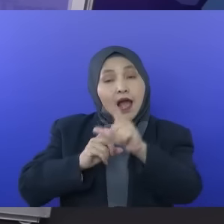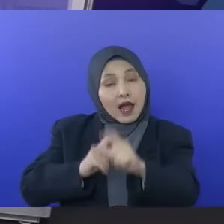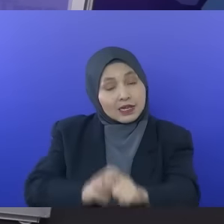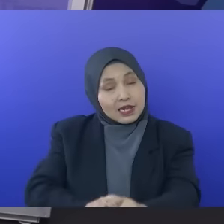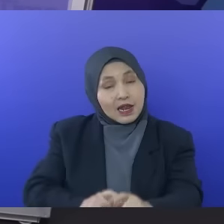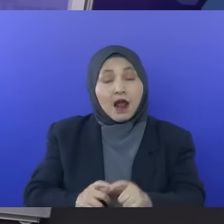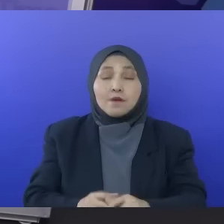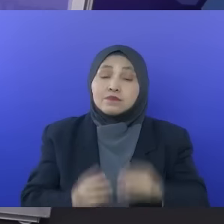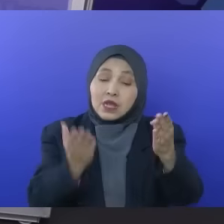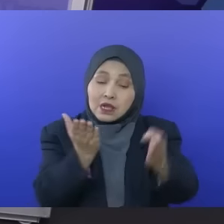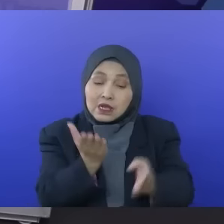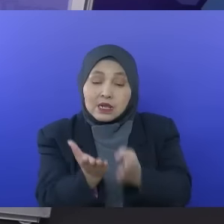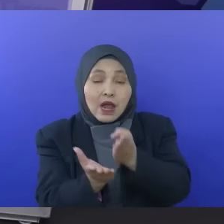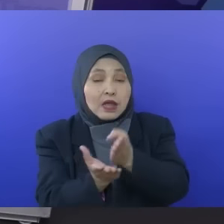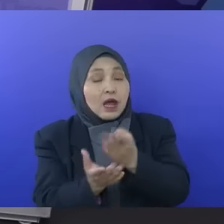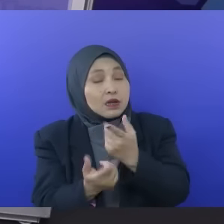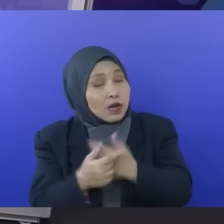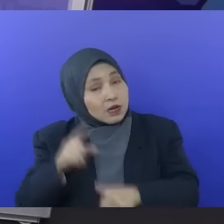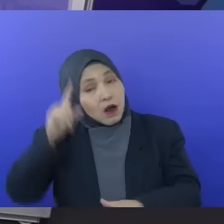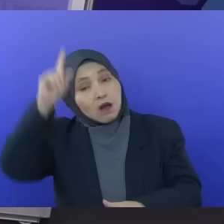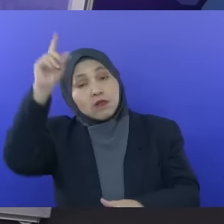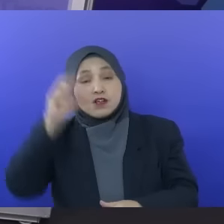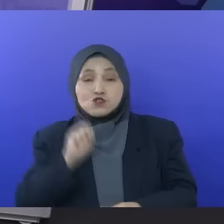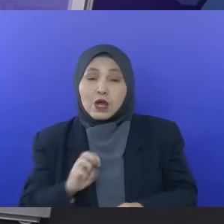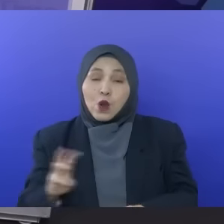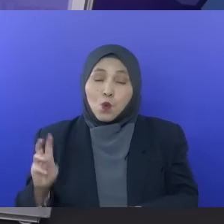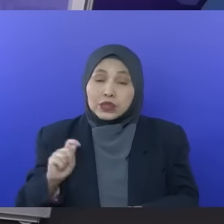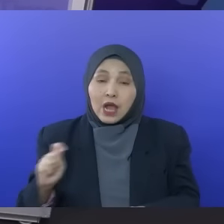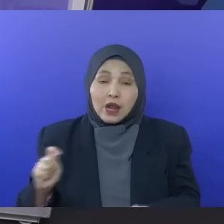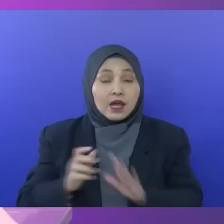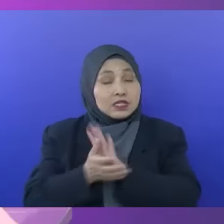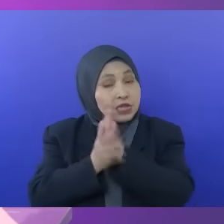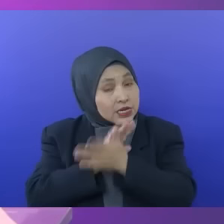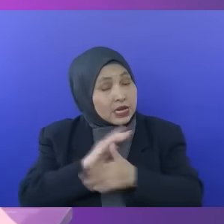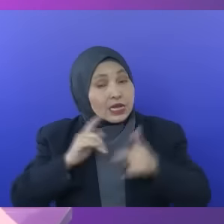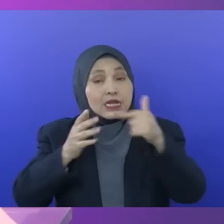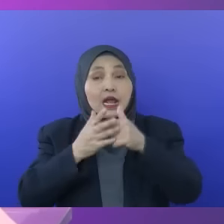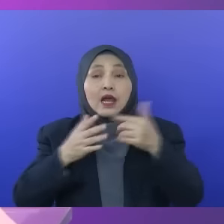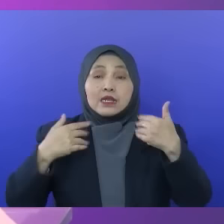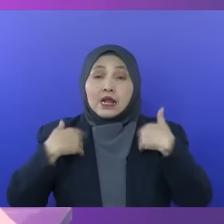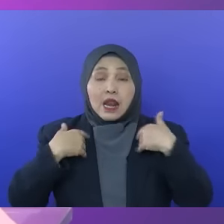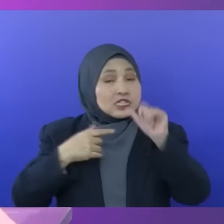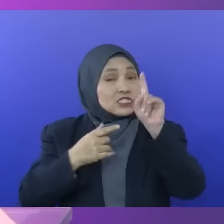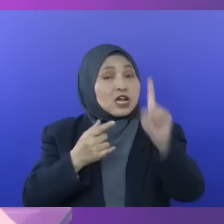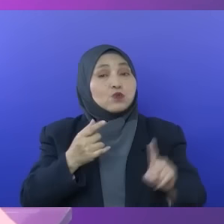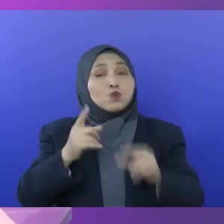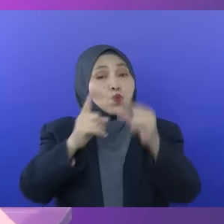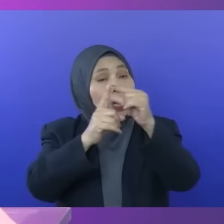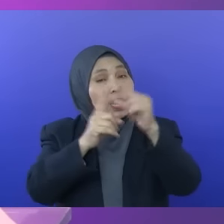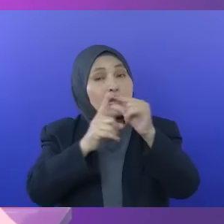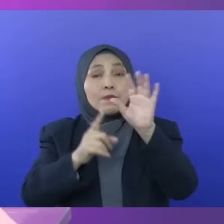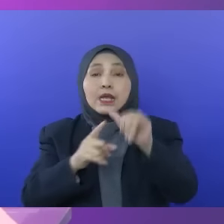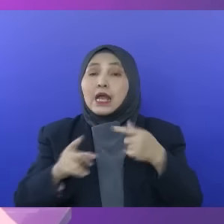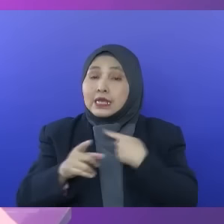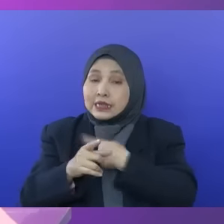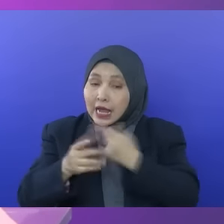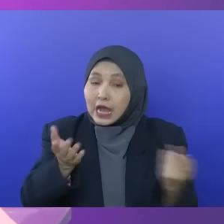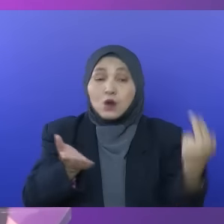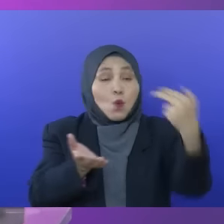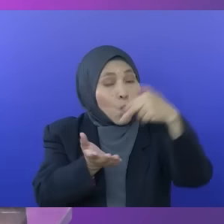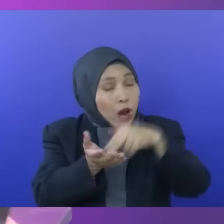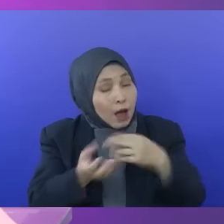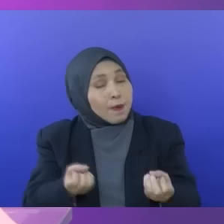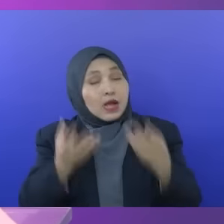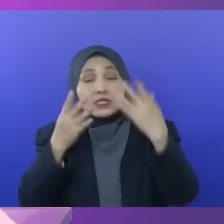Hidayah daripada Allah Subhanahu Wa Ta'ala jadi ini adalah eee satu kalimat yang kita akan ulang banyak kali